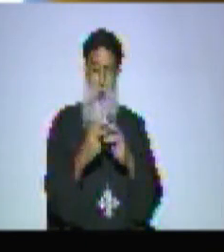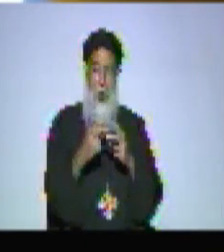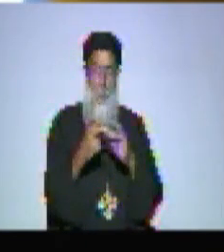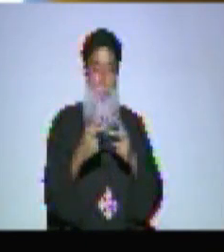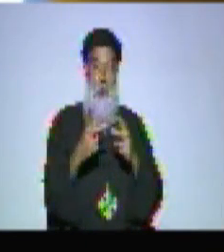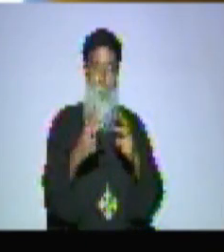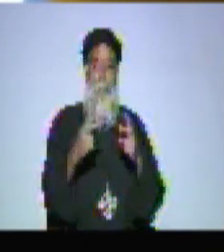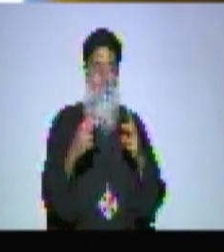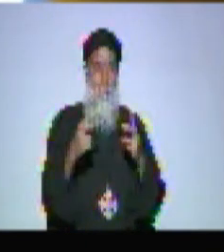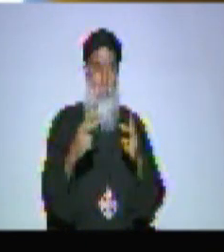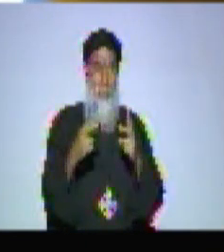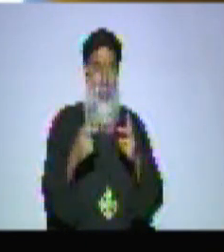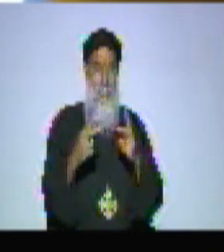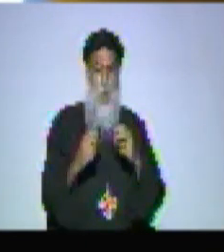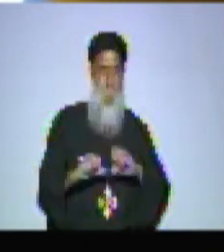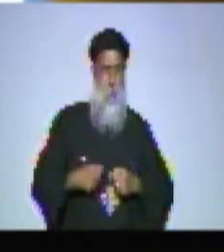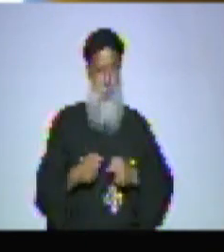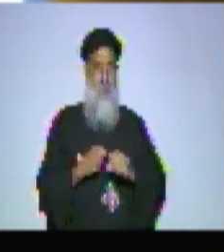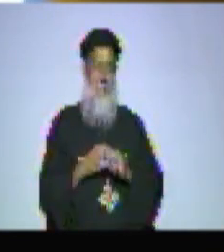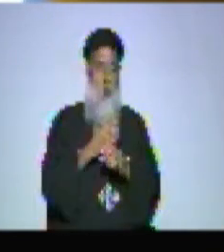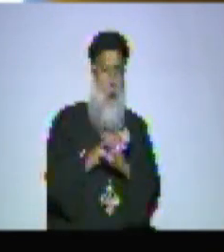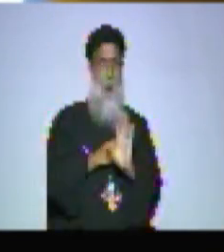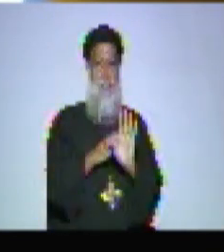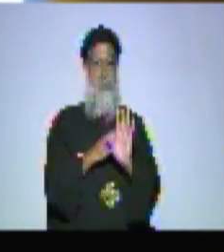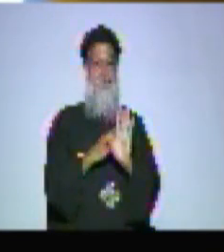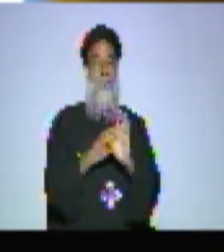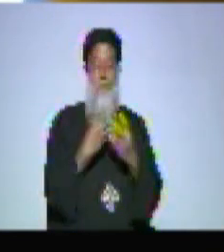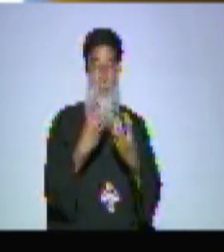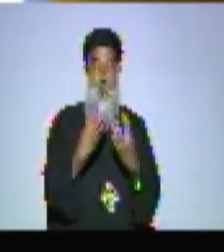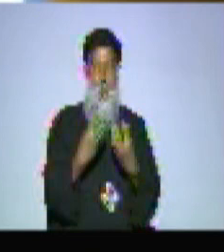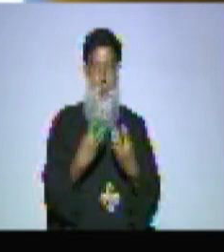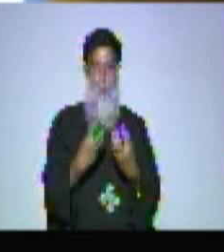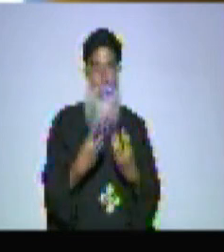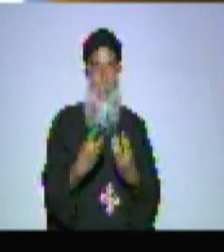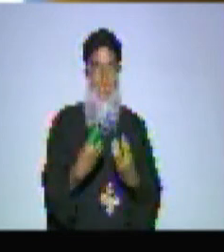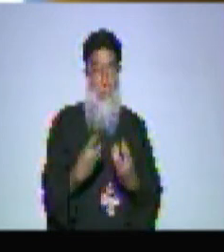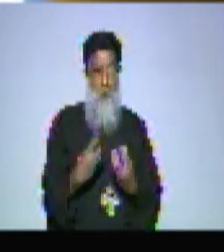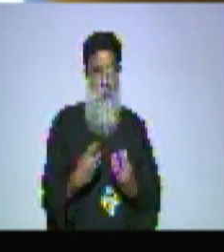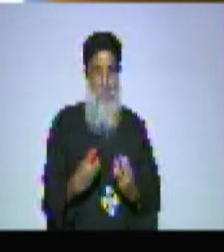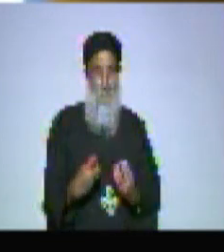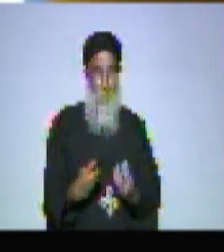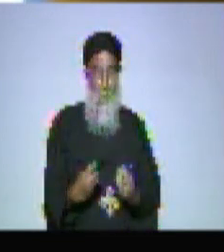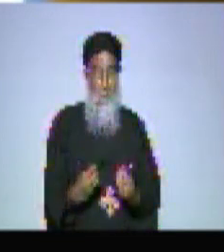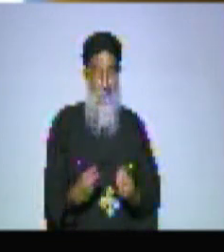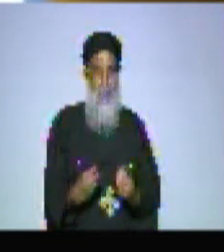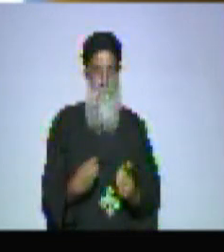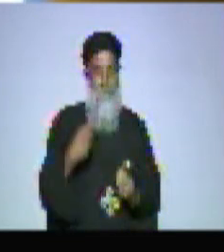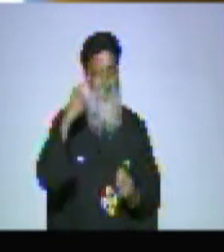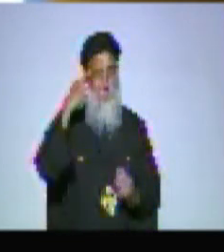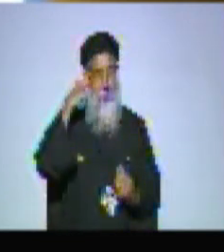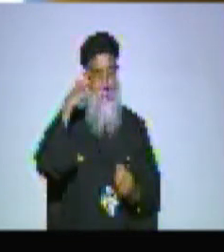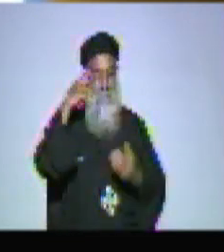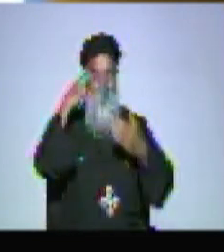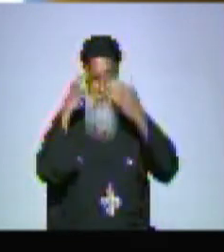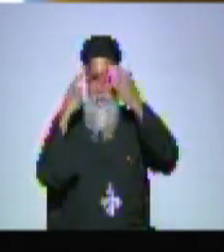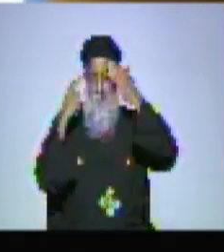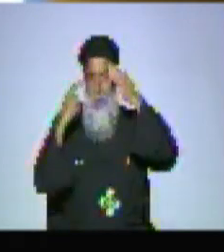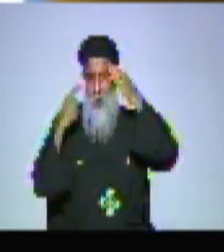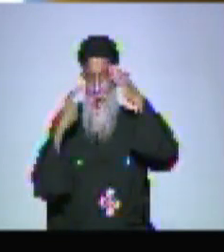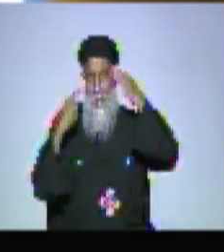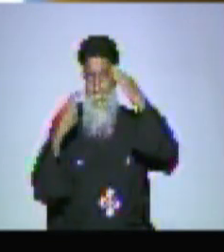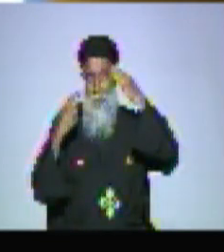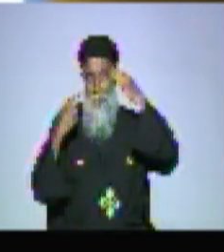تتعب من اي حاجه يعني دايما الشخصيه الموسوعيه المتسعه